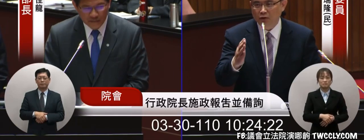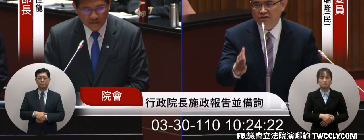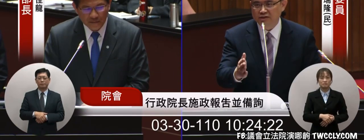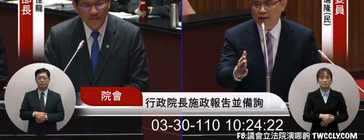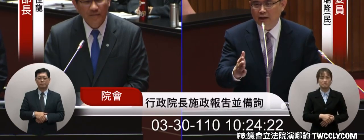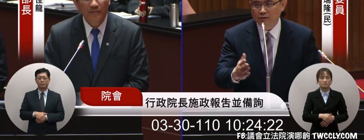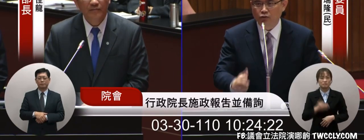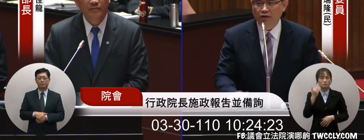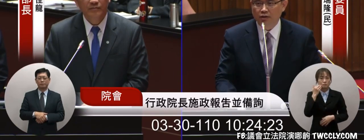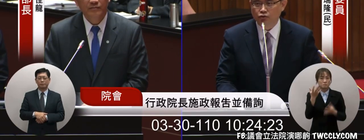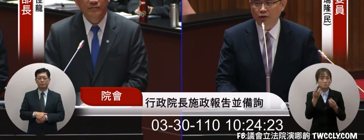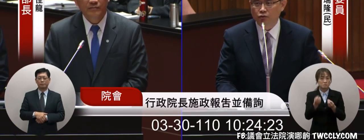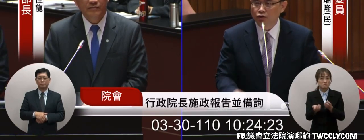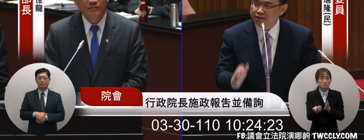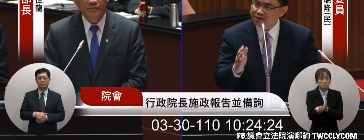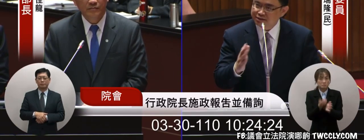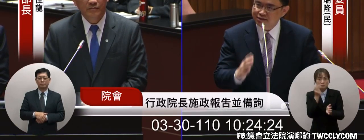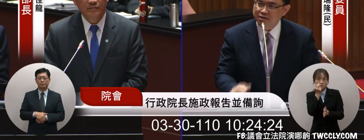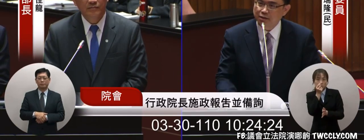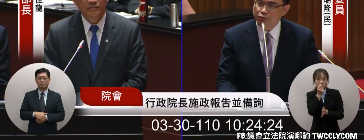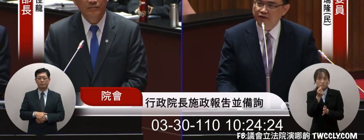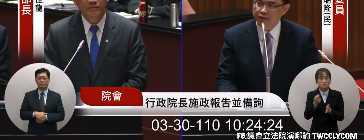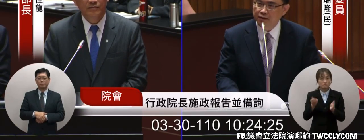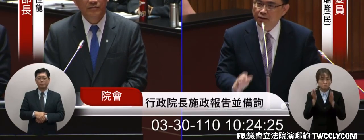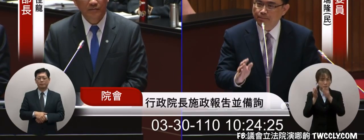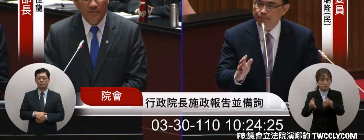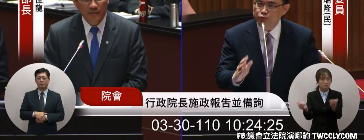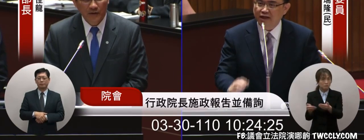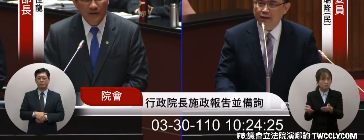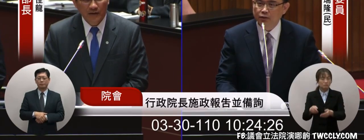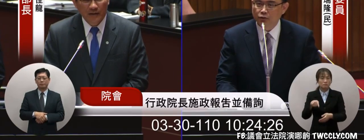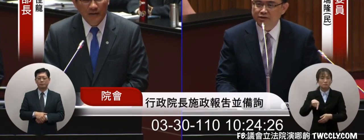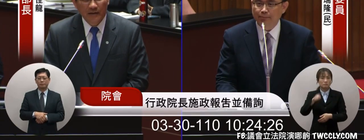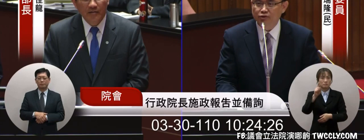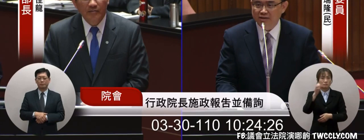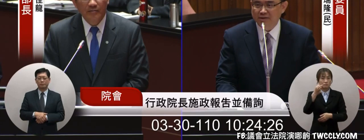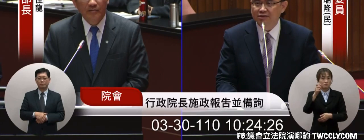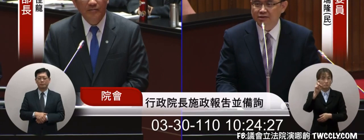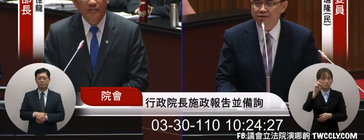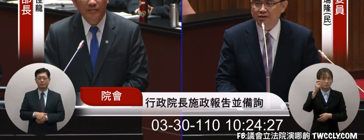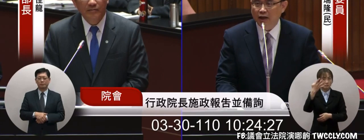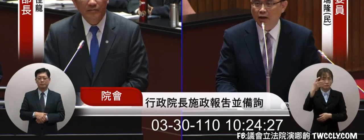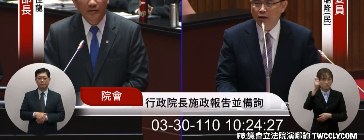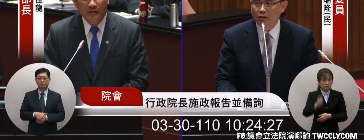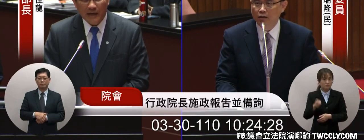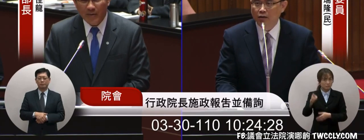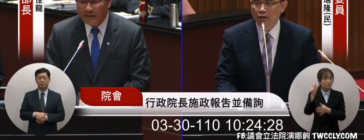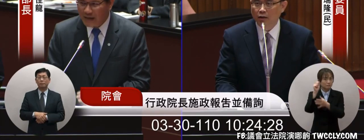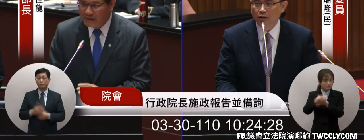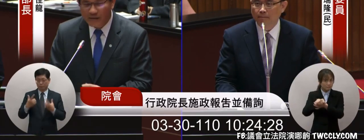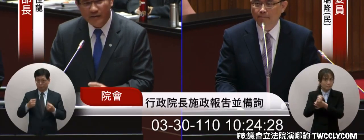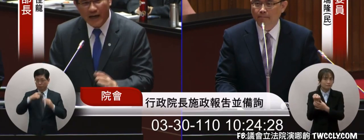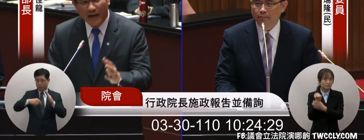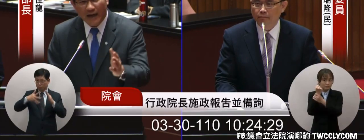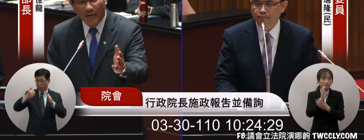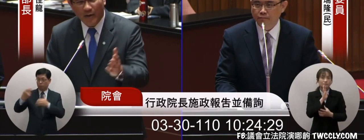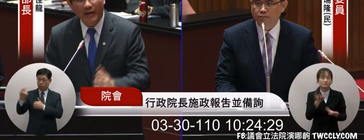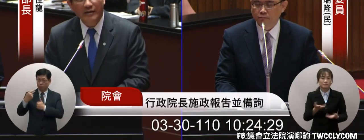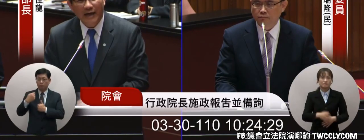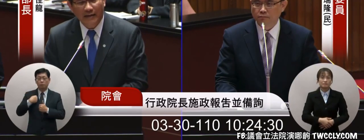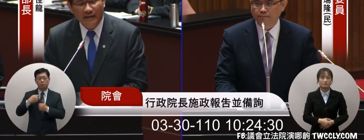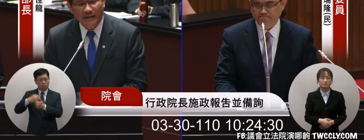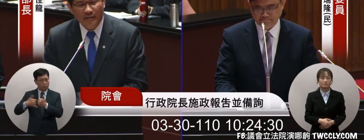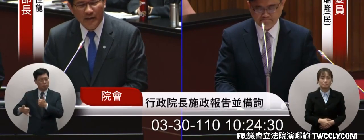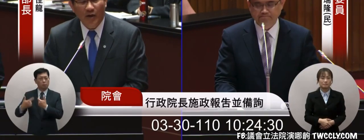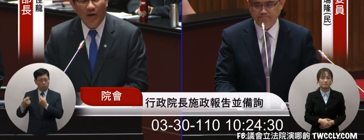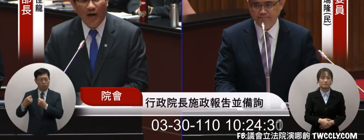的時候如果沒有及早來做一個專用所以這個14億的部分部長跟院長部長這邊是支持的啦實在院長指示下那